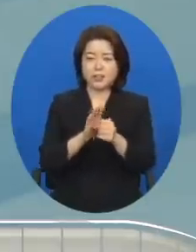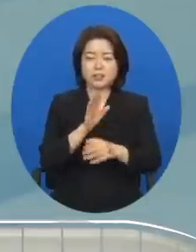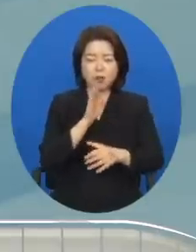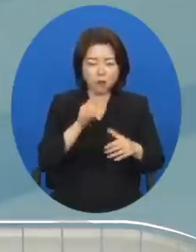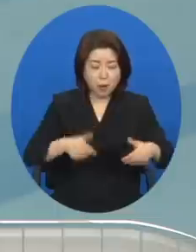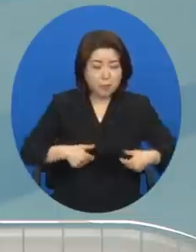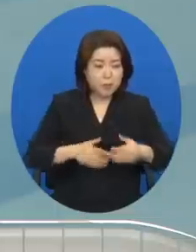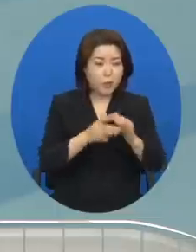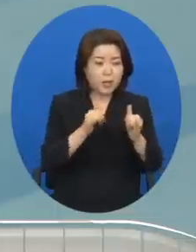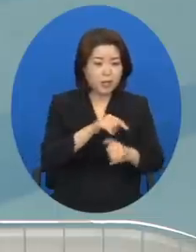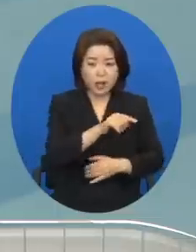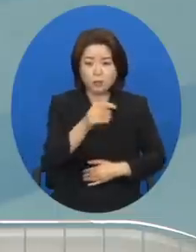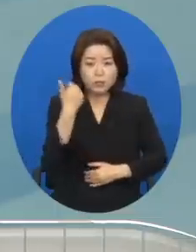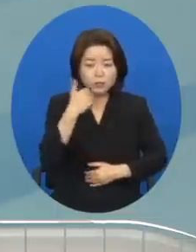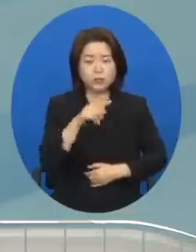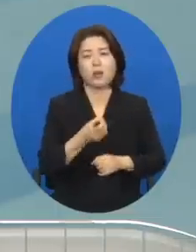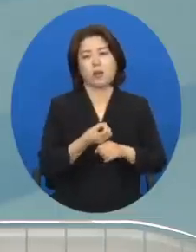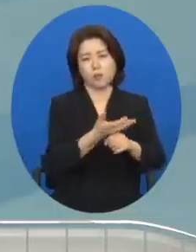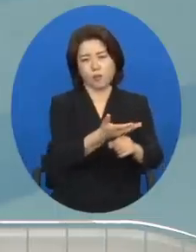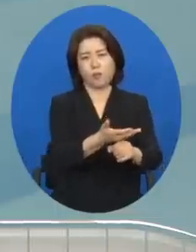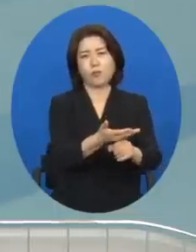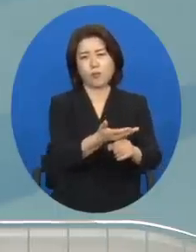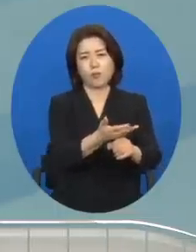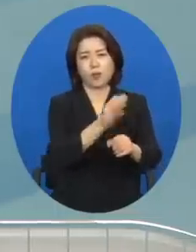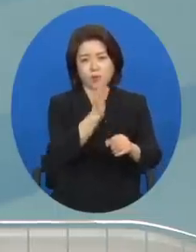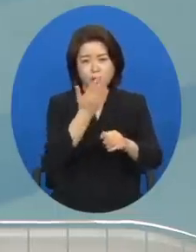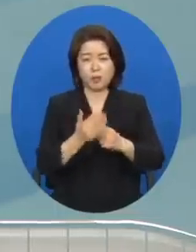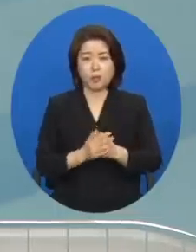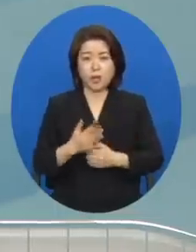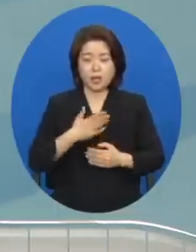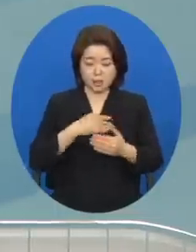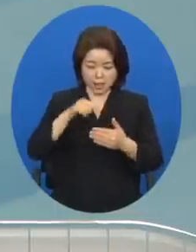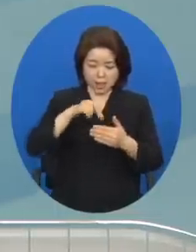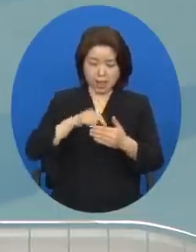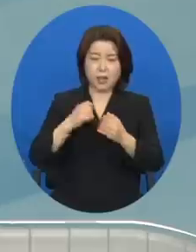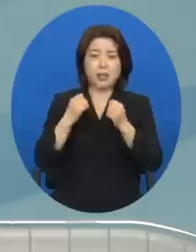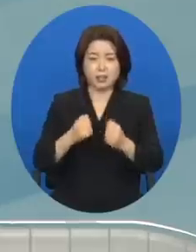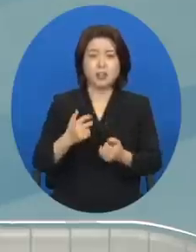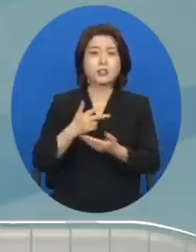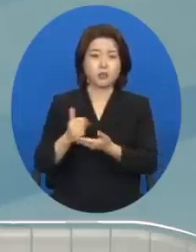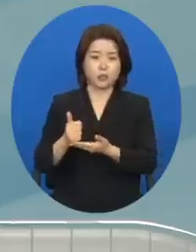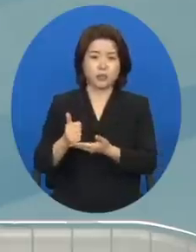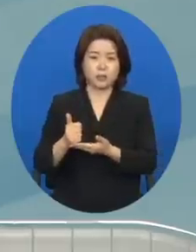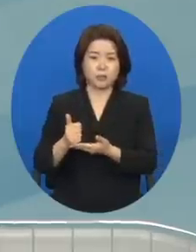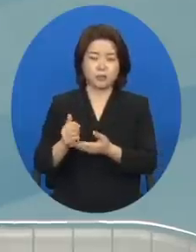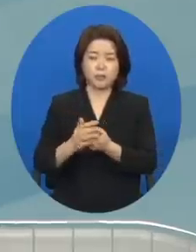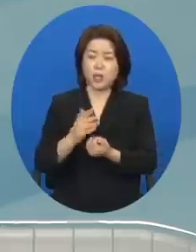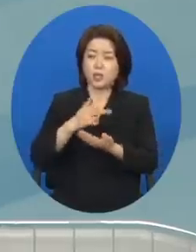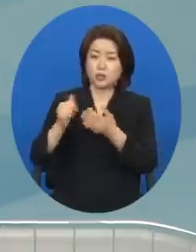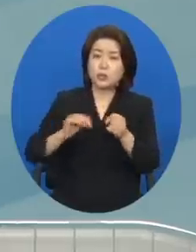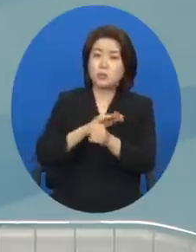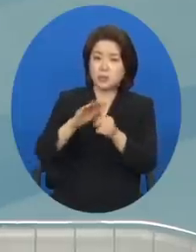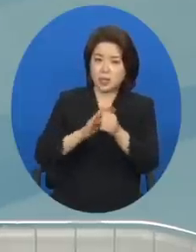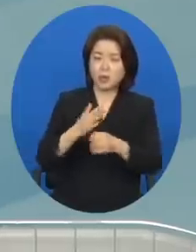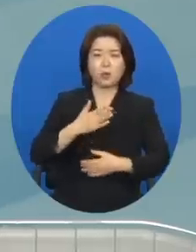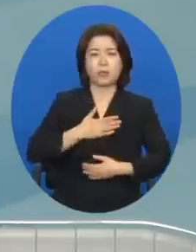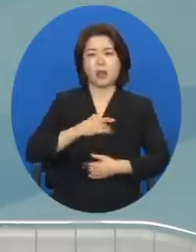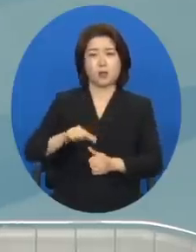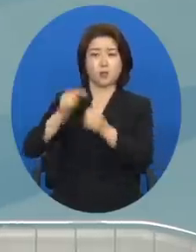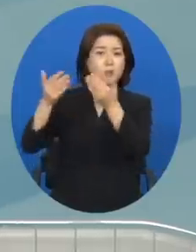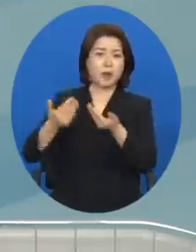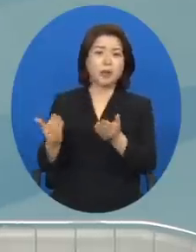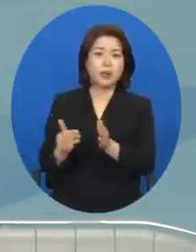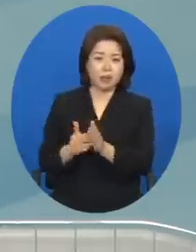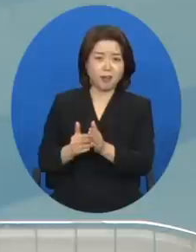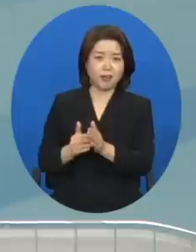하는 이들에게 전해줘야죠. 우리 안에 이미 계신데, 주님의 사랑으로 내가 구원